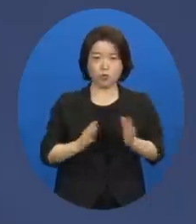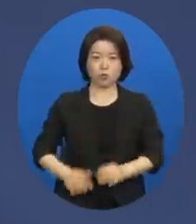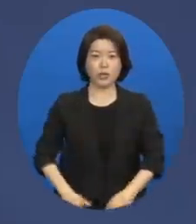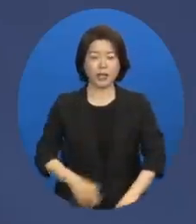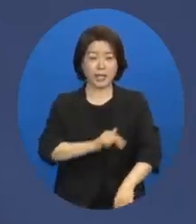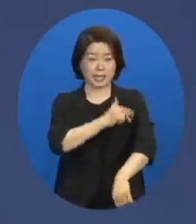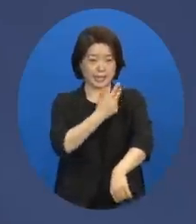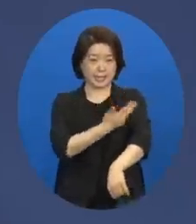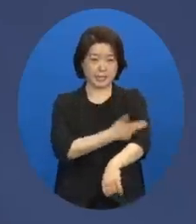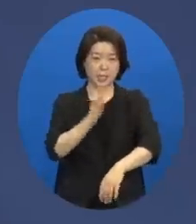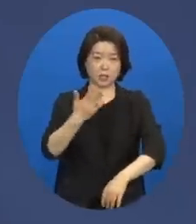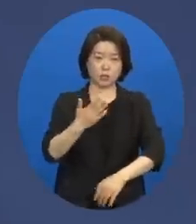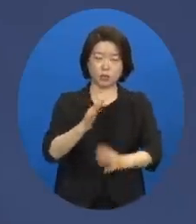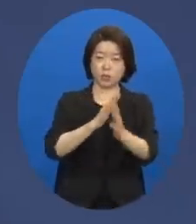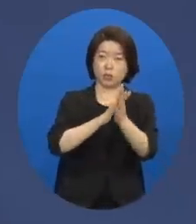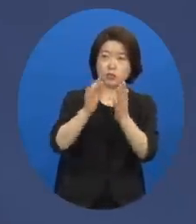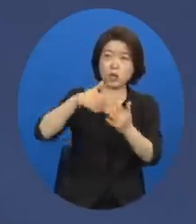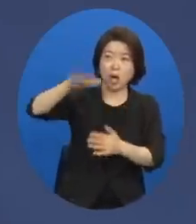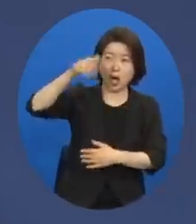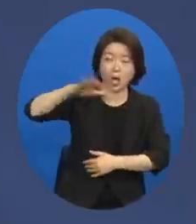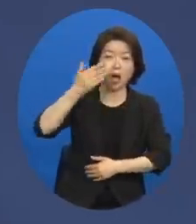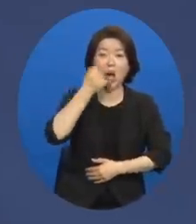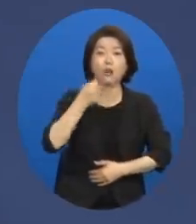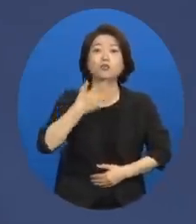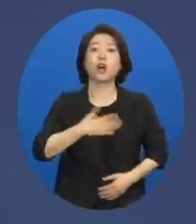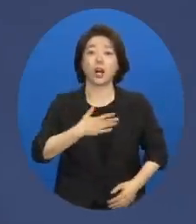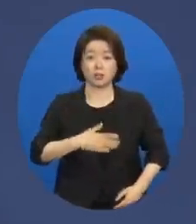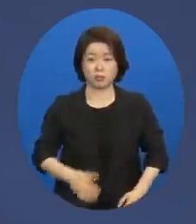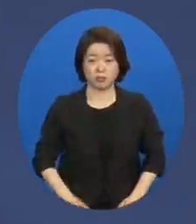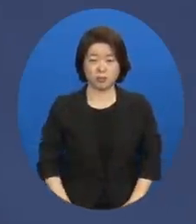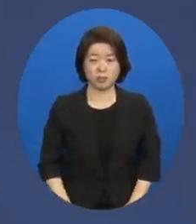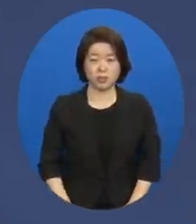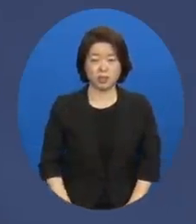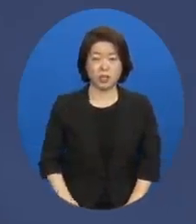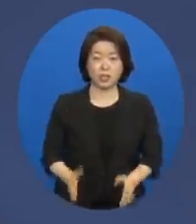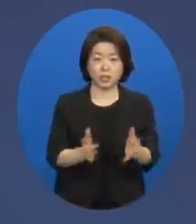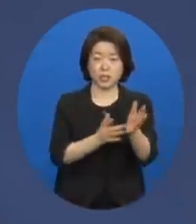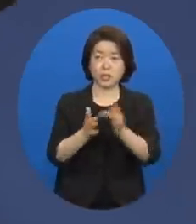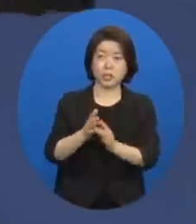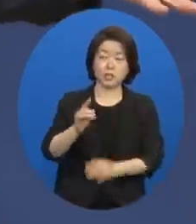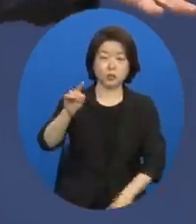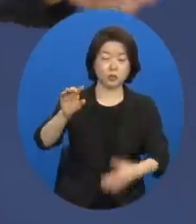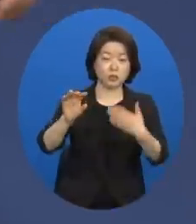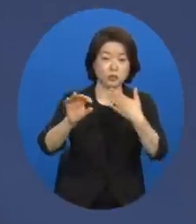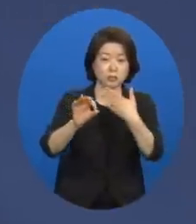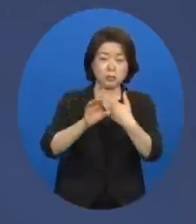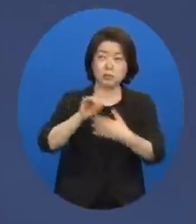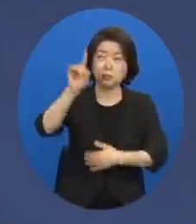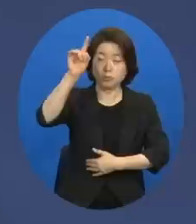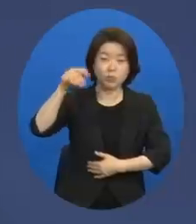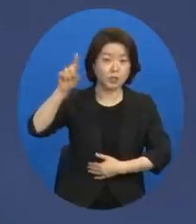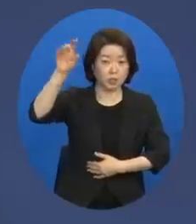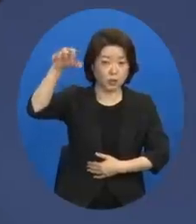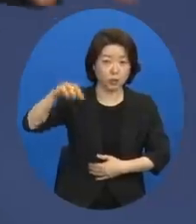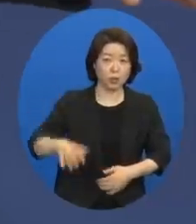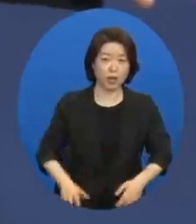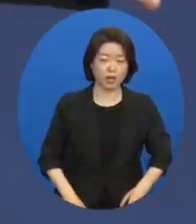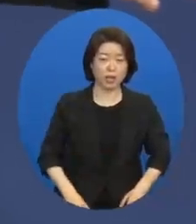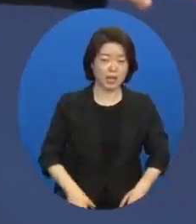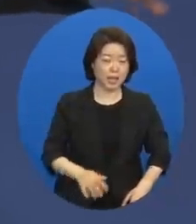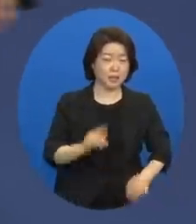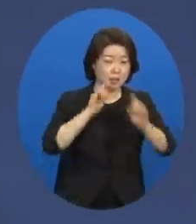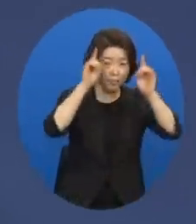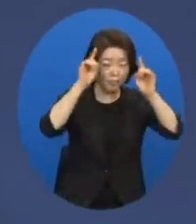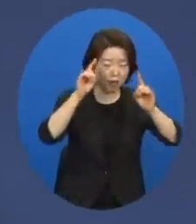되면 천당 순서대로 데려가는 줄 알고. 근데 예수 천당 불신 지옥 이게 70년대 초에